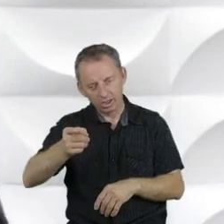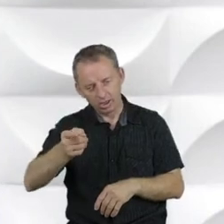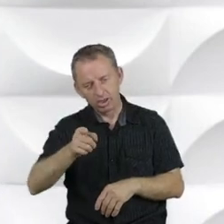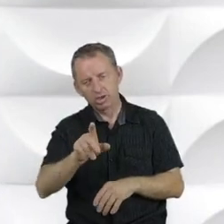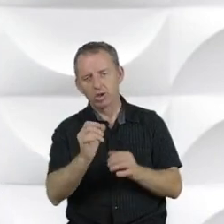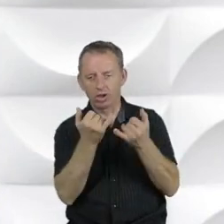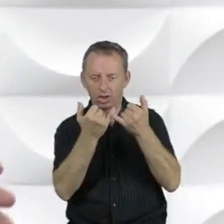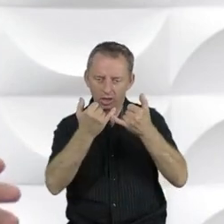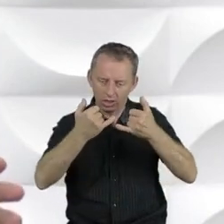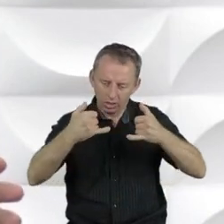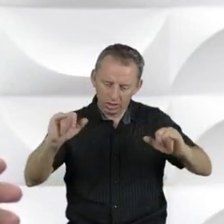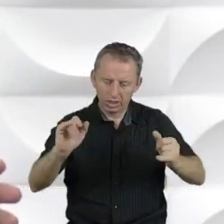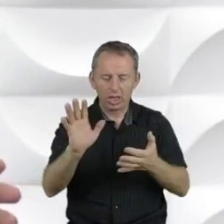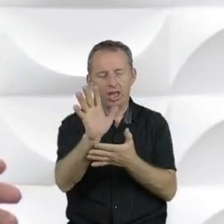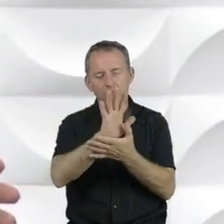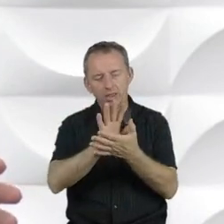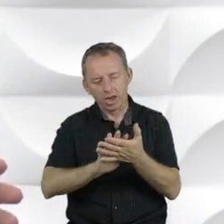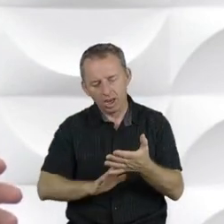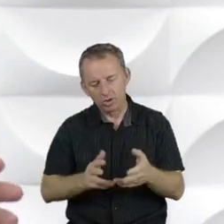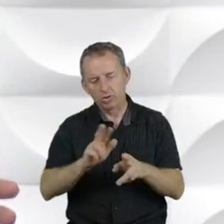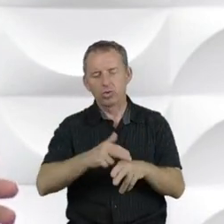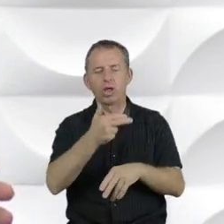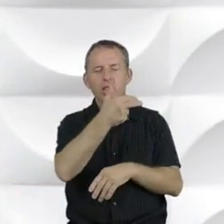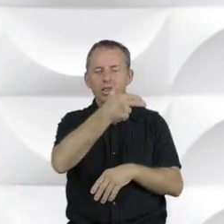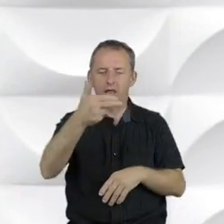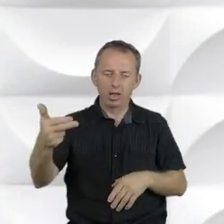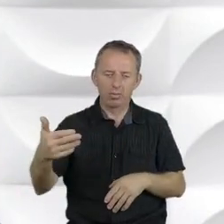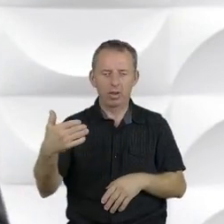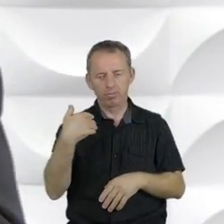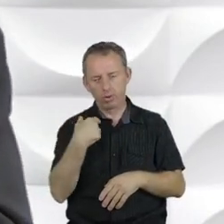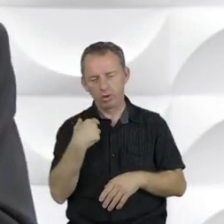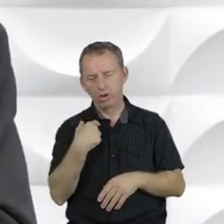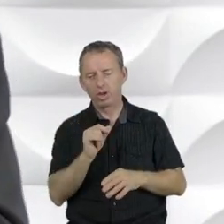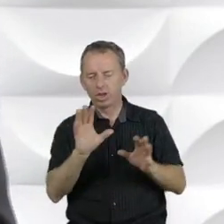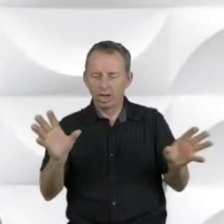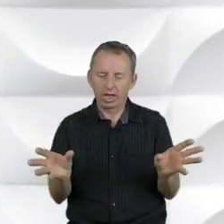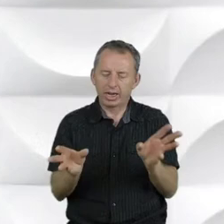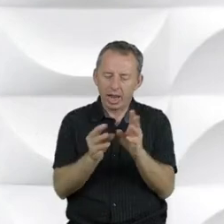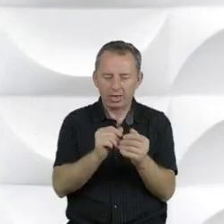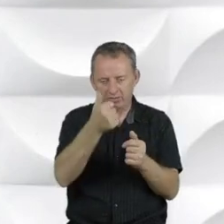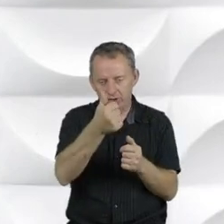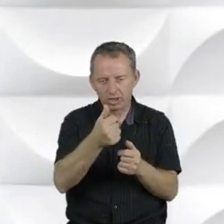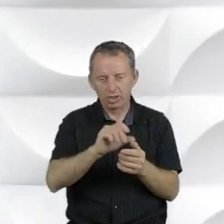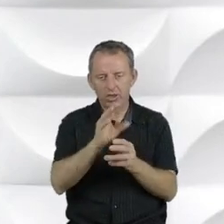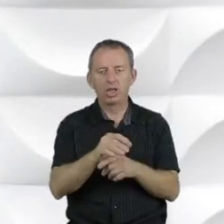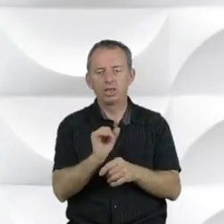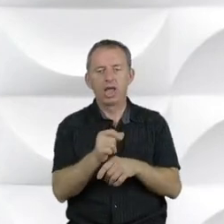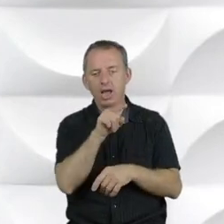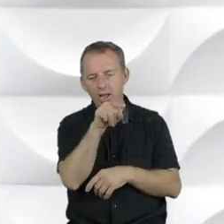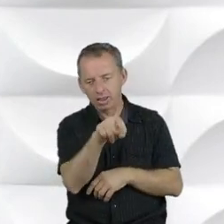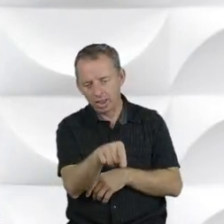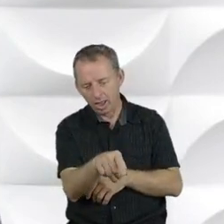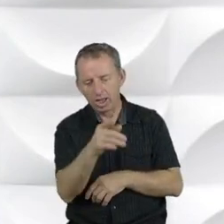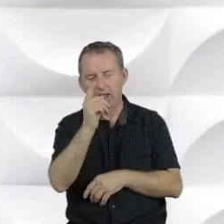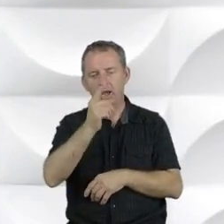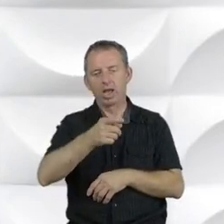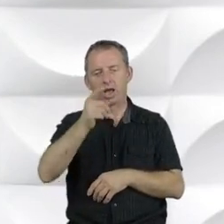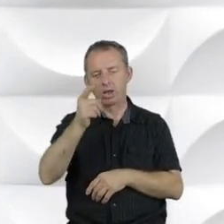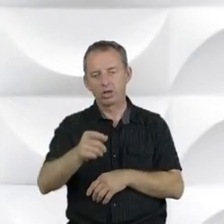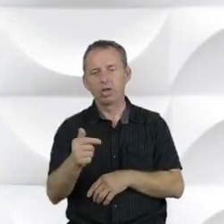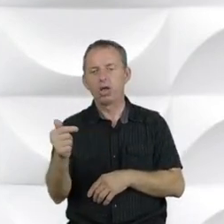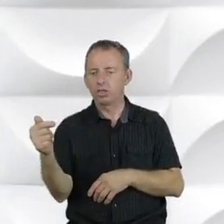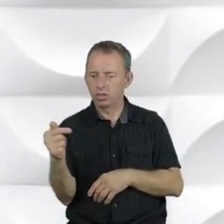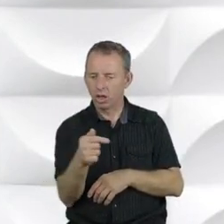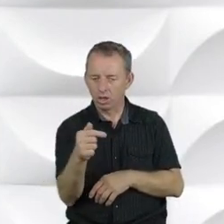innej treści, które tematycznie byłyby zbieżne z sobą, jak te kazania